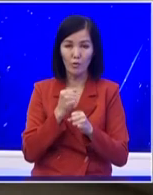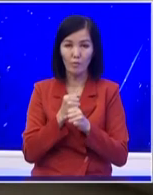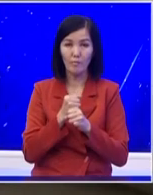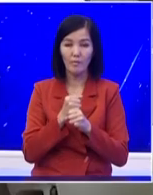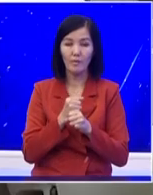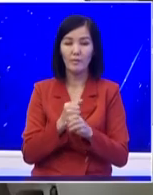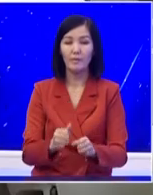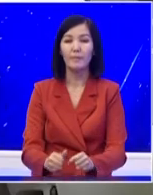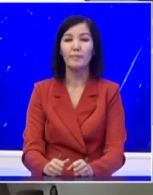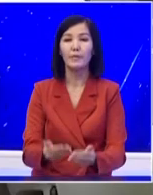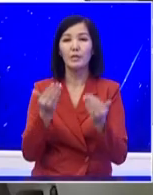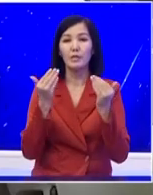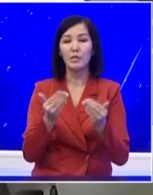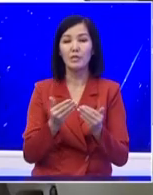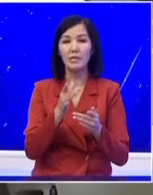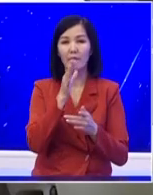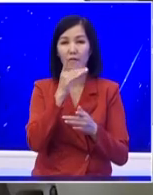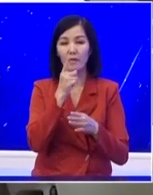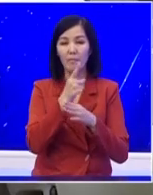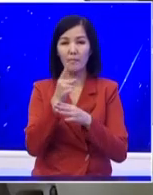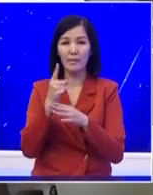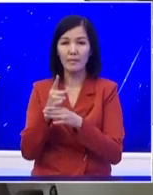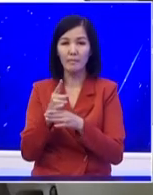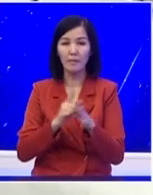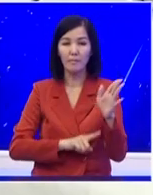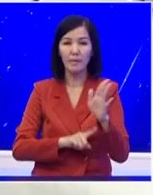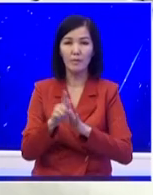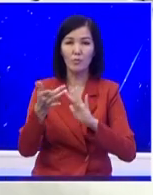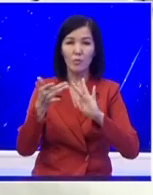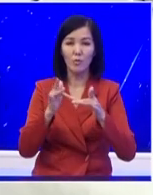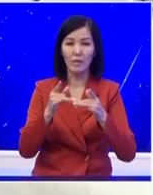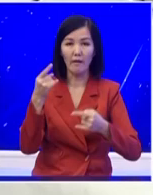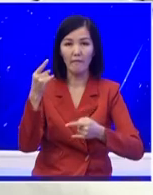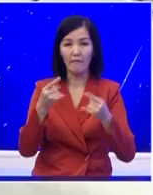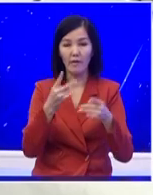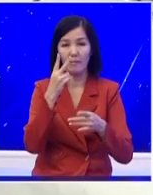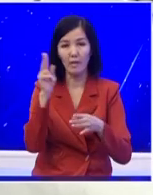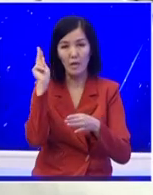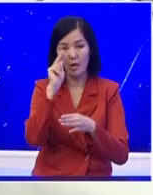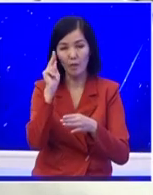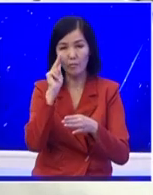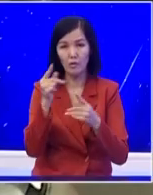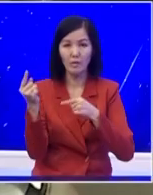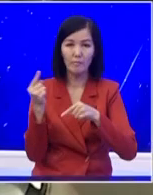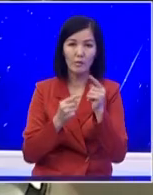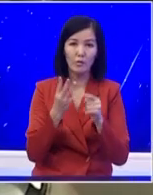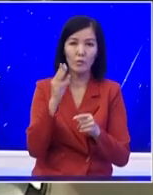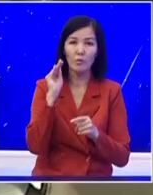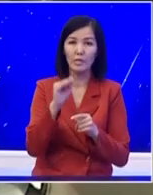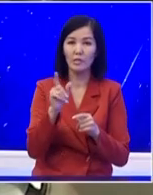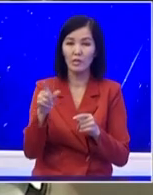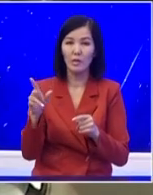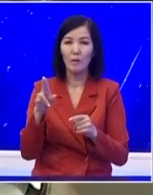нормы. Сейчас, в период пандемии, курсы «Бастау бизнес» перешли в онлайн-формат. В планах обучить правилам бизнеса порядка 3000 человек